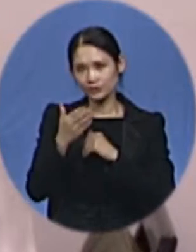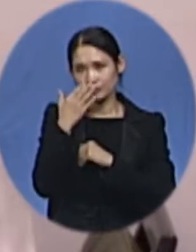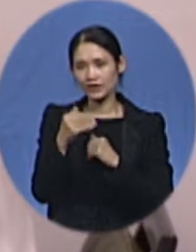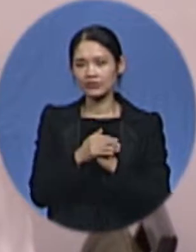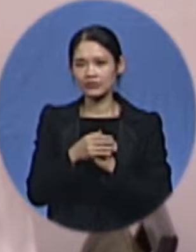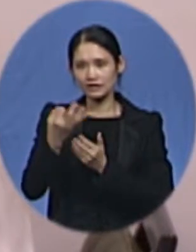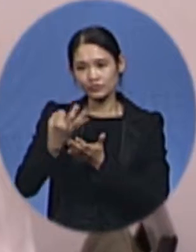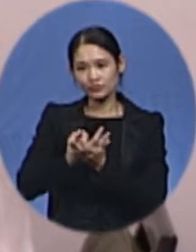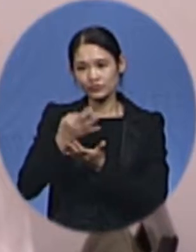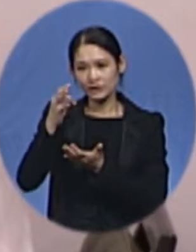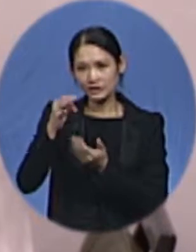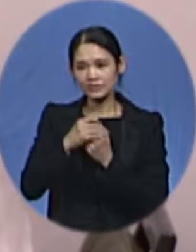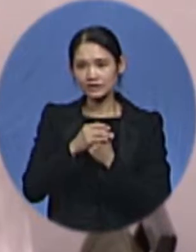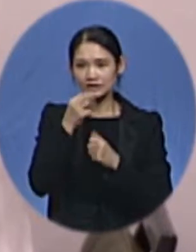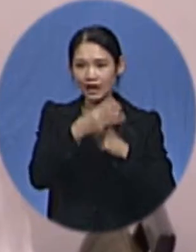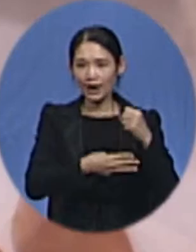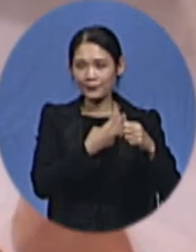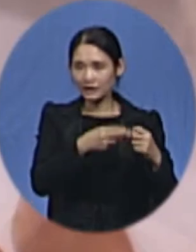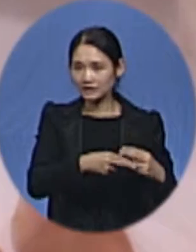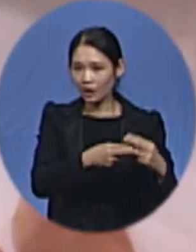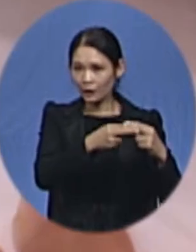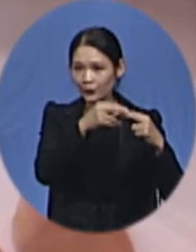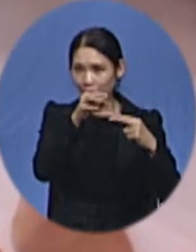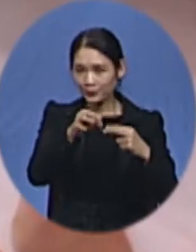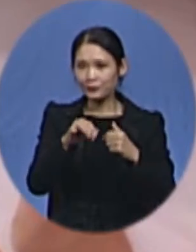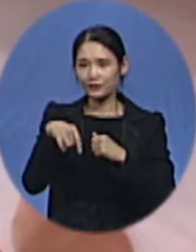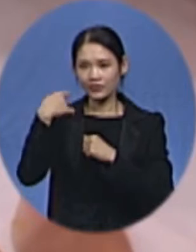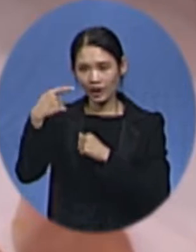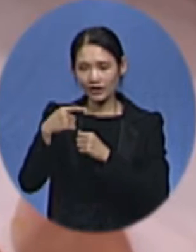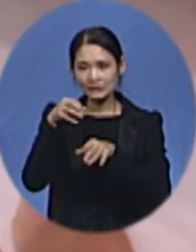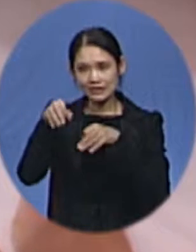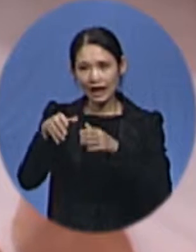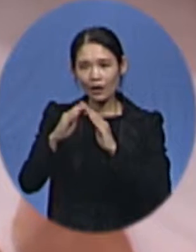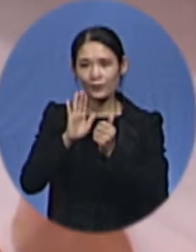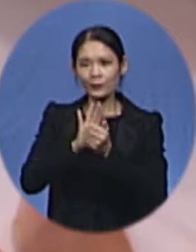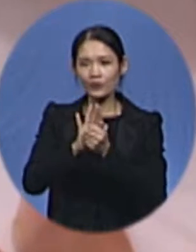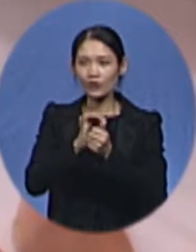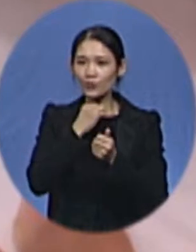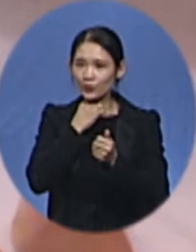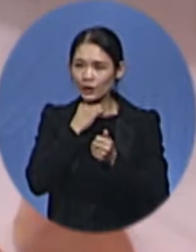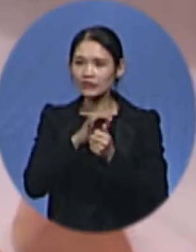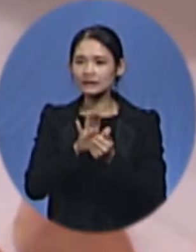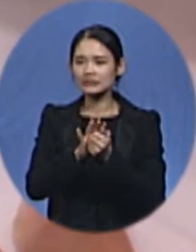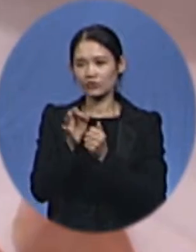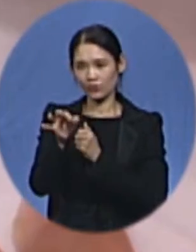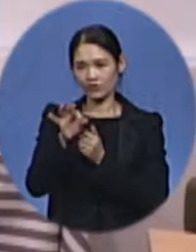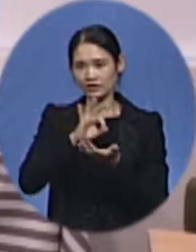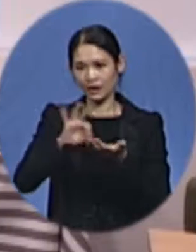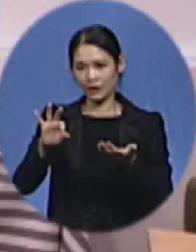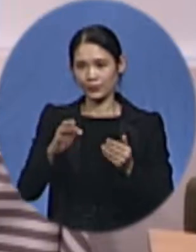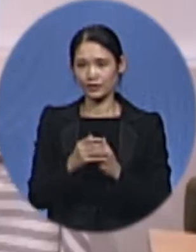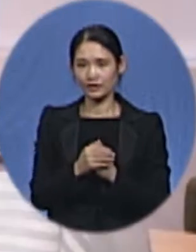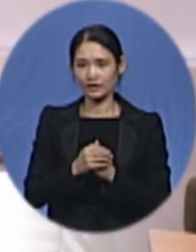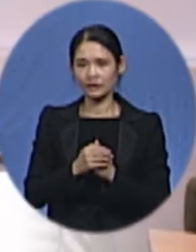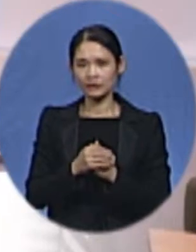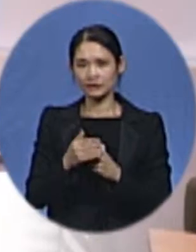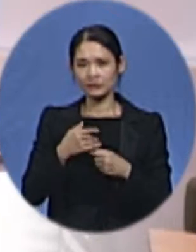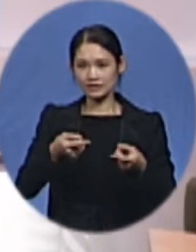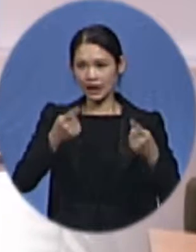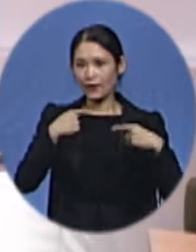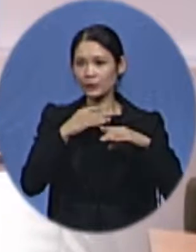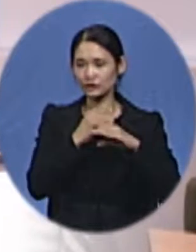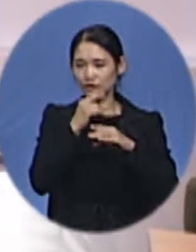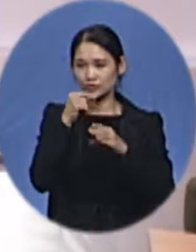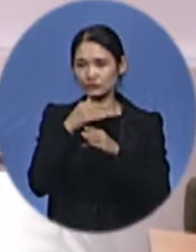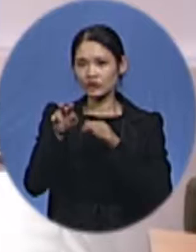매장 수익금은 3년간 적립돼 점원들이 창업을 원할 때 지원금으로 지급됩니다. 저희 참여하고 계시는 북한